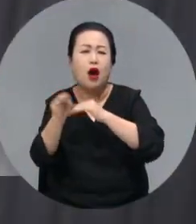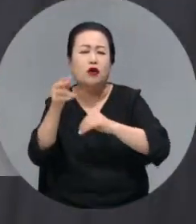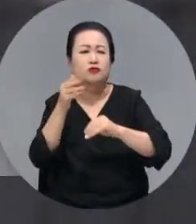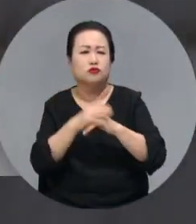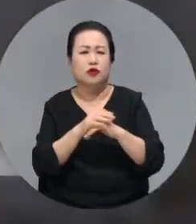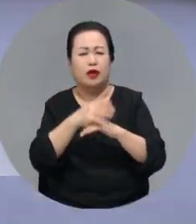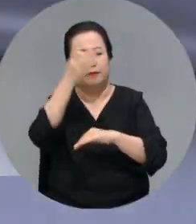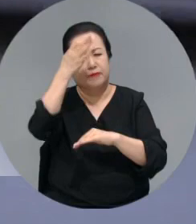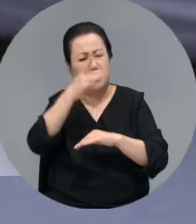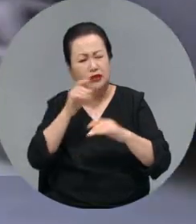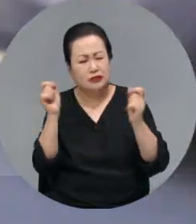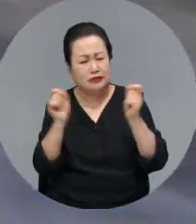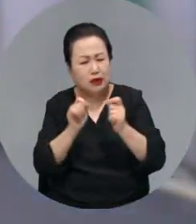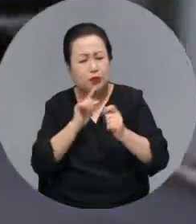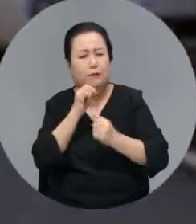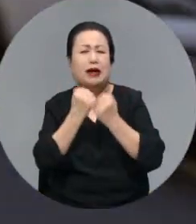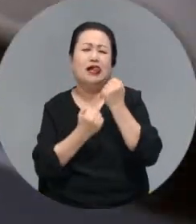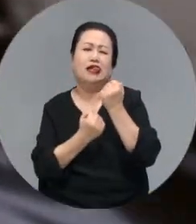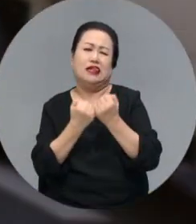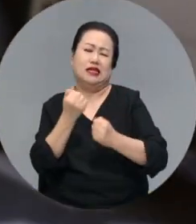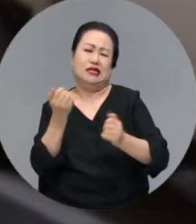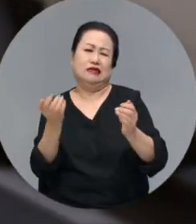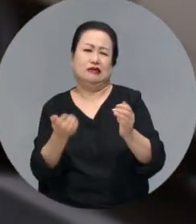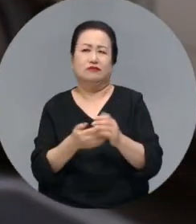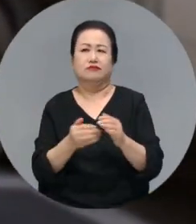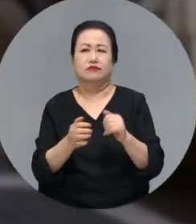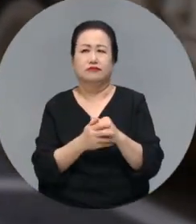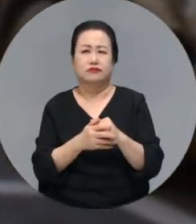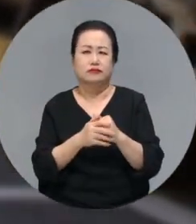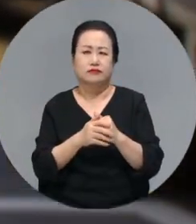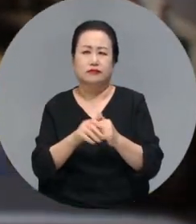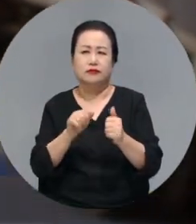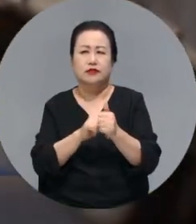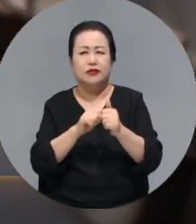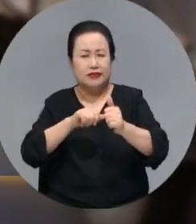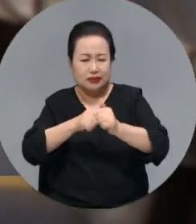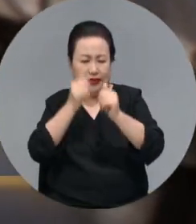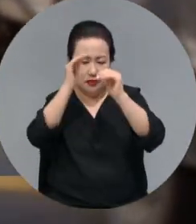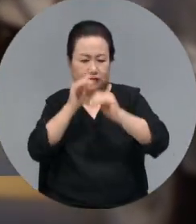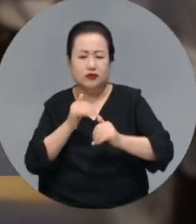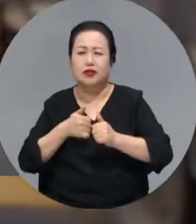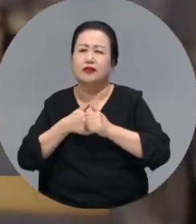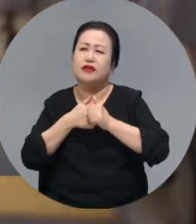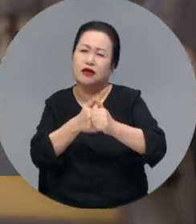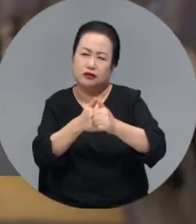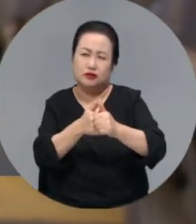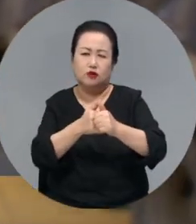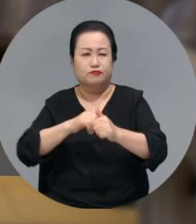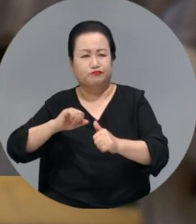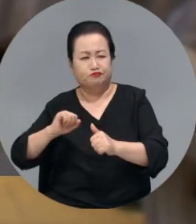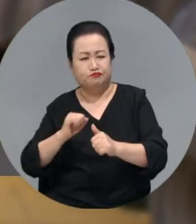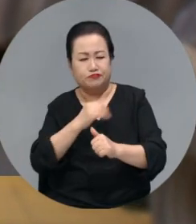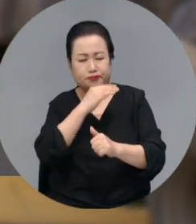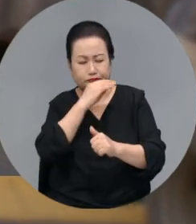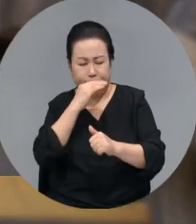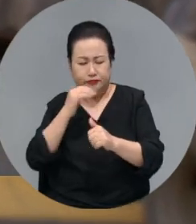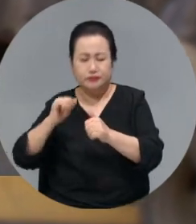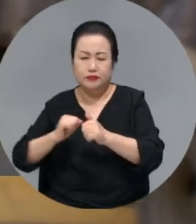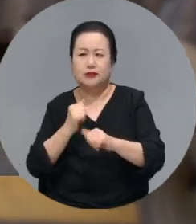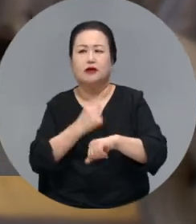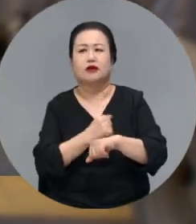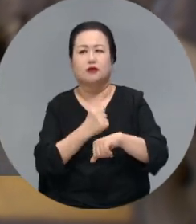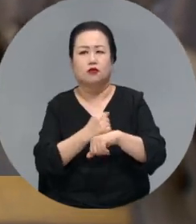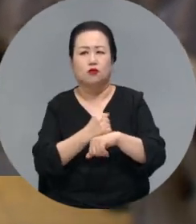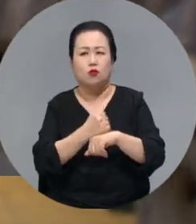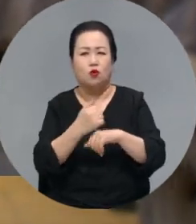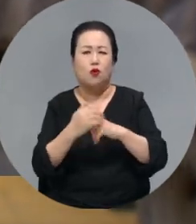하더니 죄송하다는 짧은 해명을 내놨습니다. 징계 절차에 따라서 소명 전례 다 하고 부정 안 하고 하도록 하겠습니다.